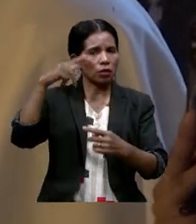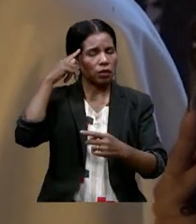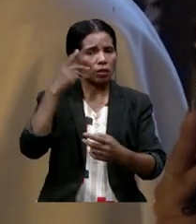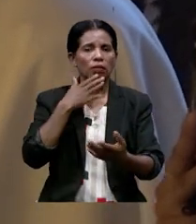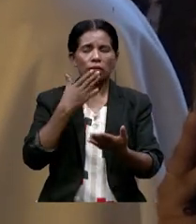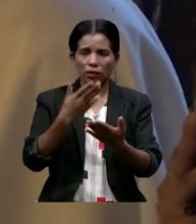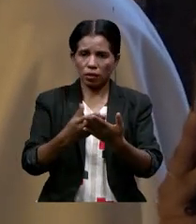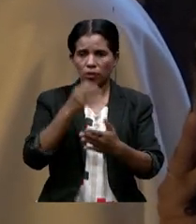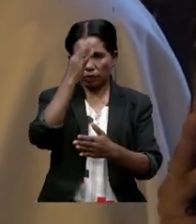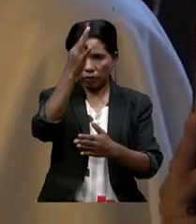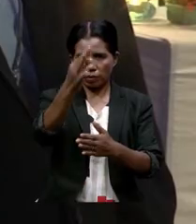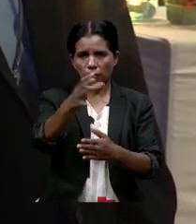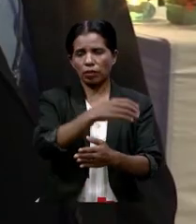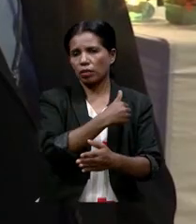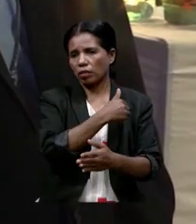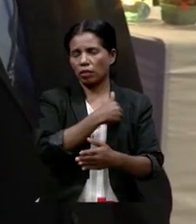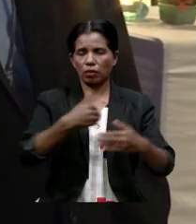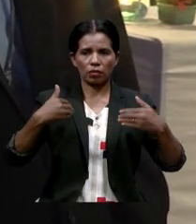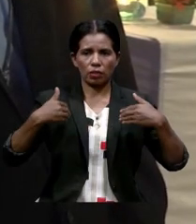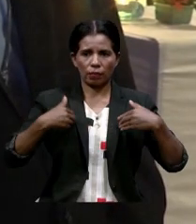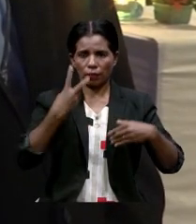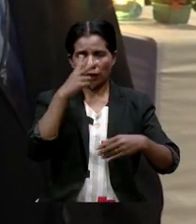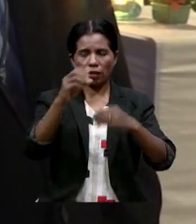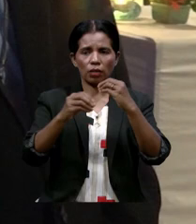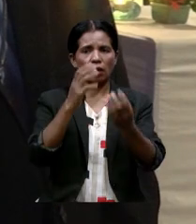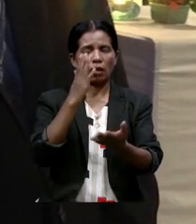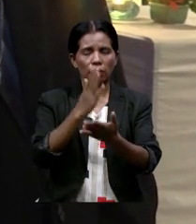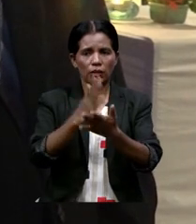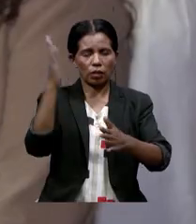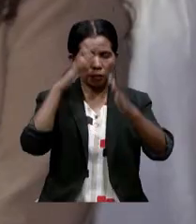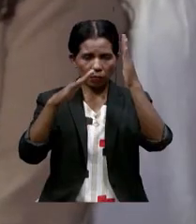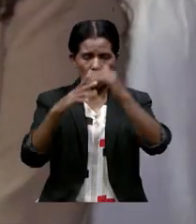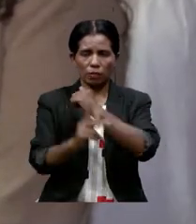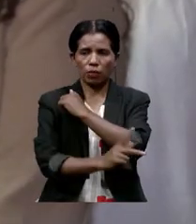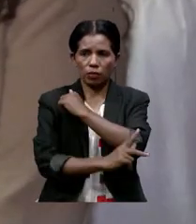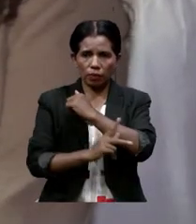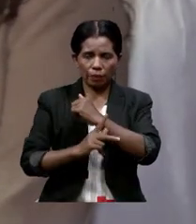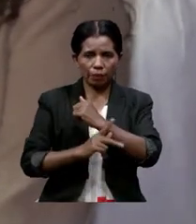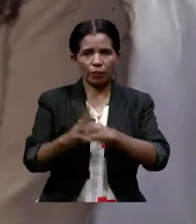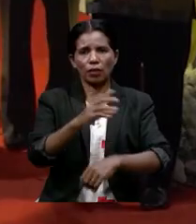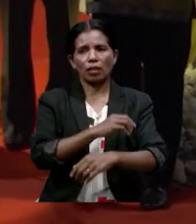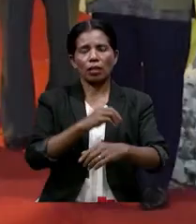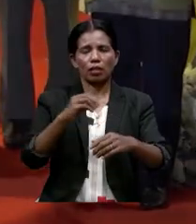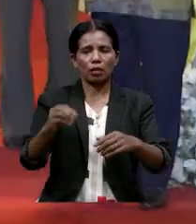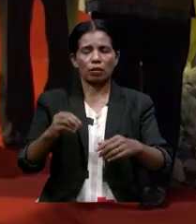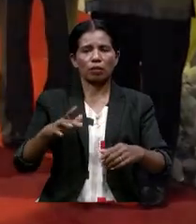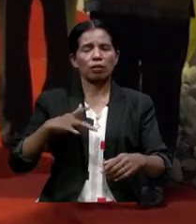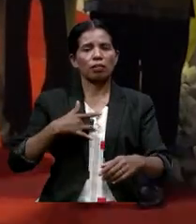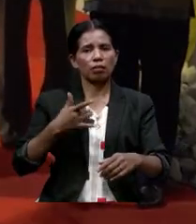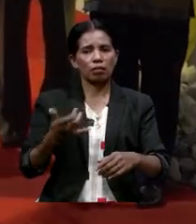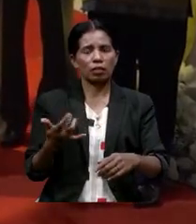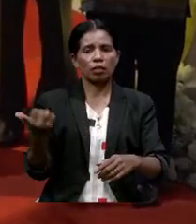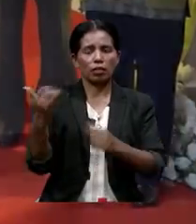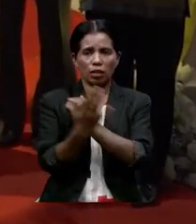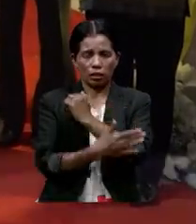iha futuro no sidau iha solusaun ba kombate problema korupsaun kolusaun no nepotismo iha